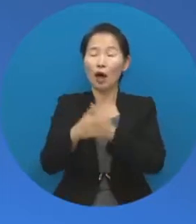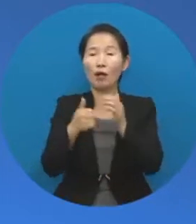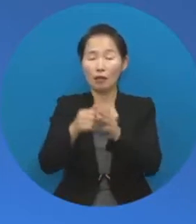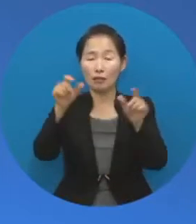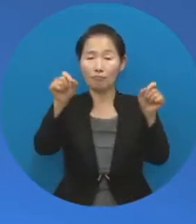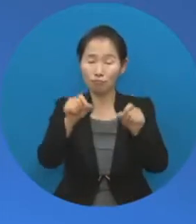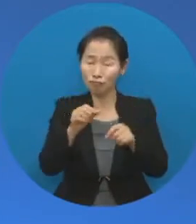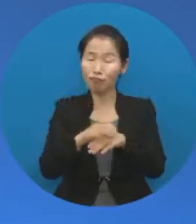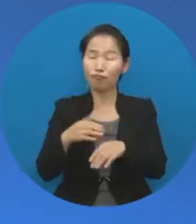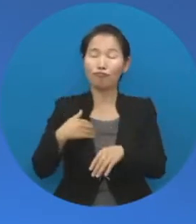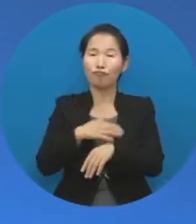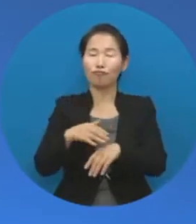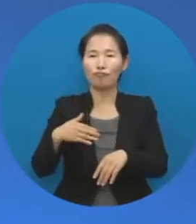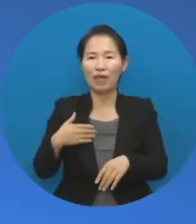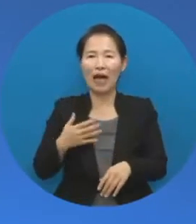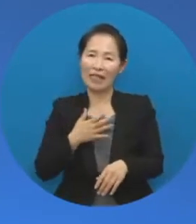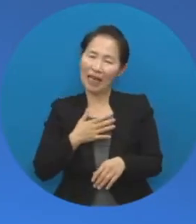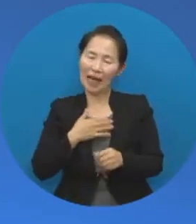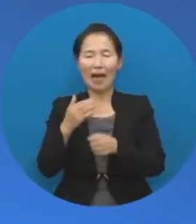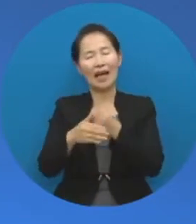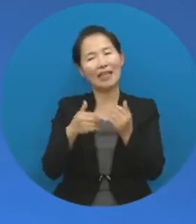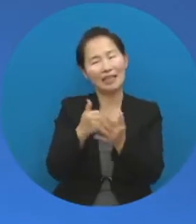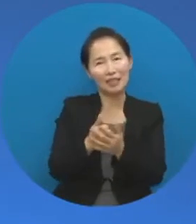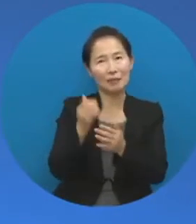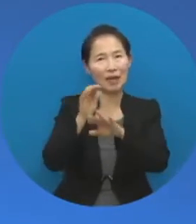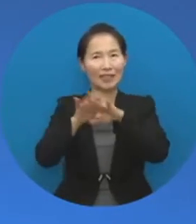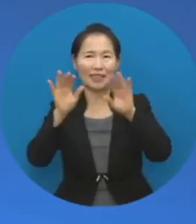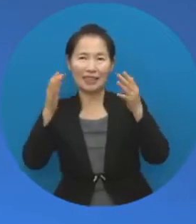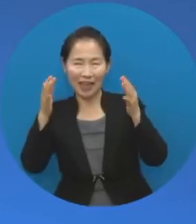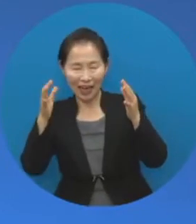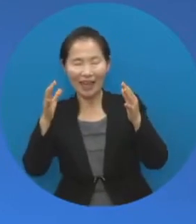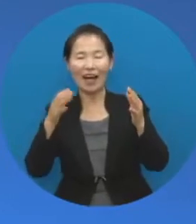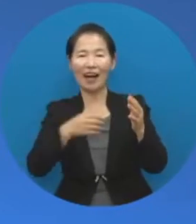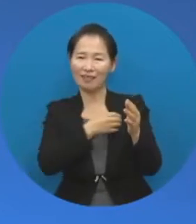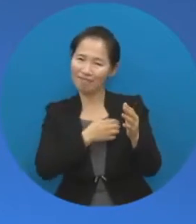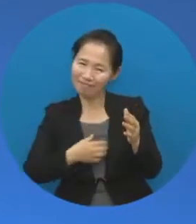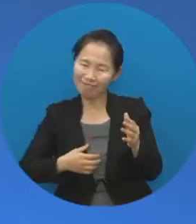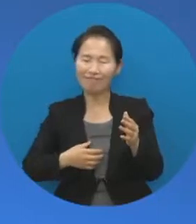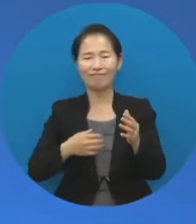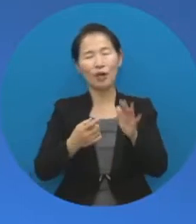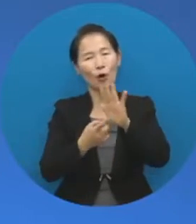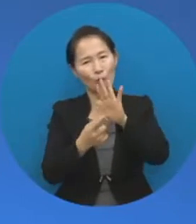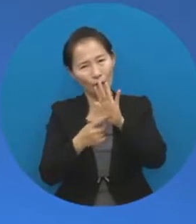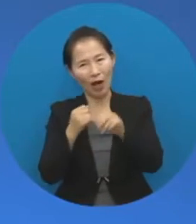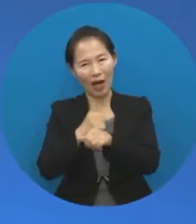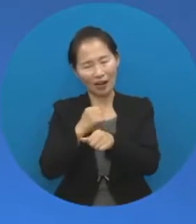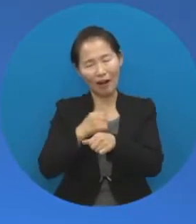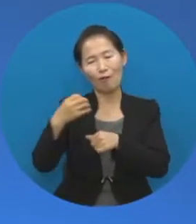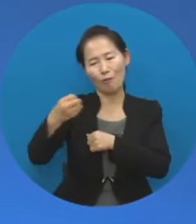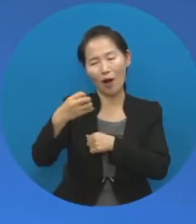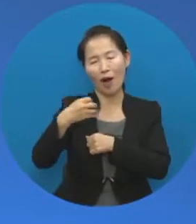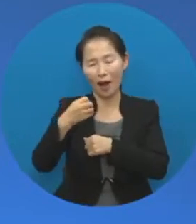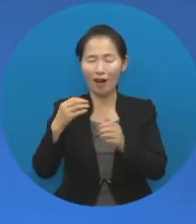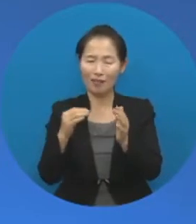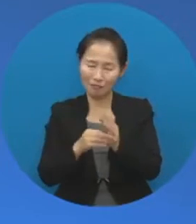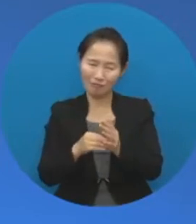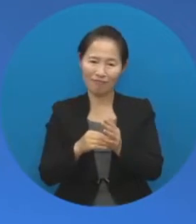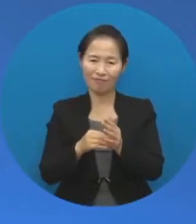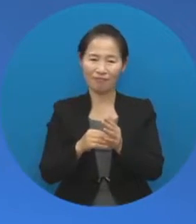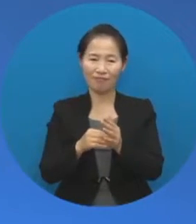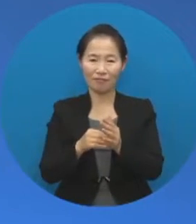막 나 하나님이 미스 헤븐이라고 하셨어 막 이러고 은혜를 나누는데 얘네들이 이제 방송을 나가자 그러는 거예요. 그래서